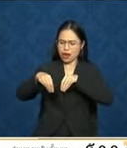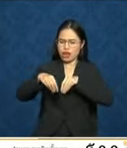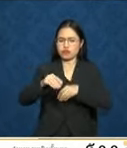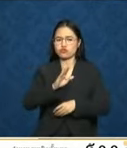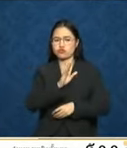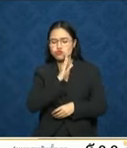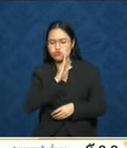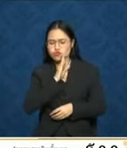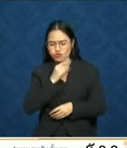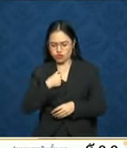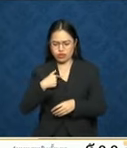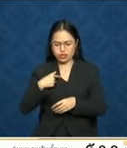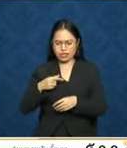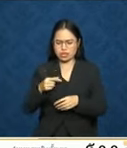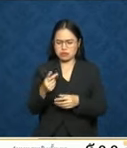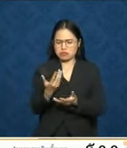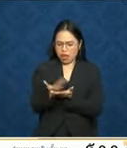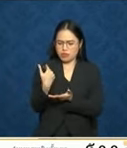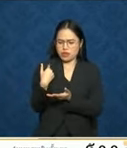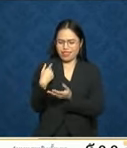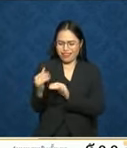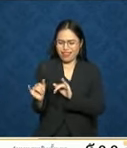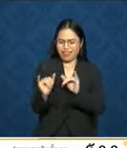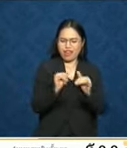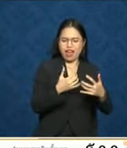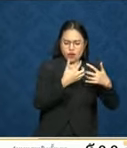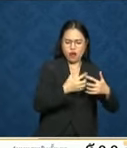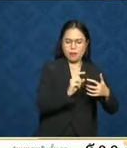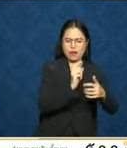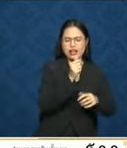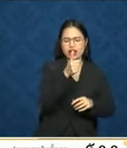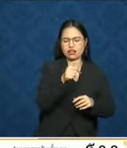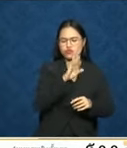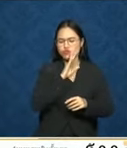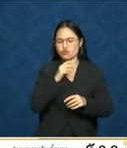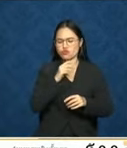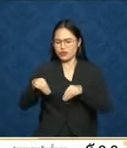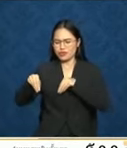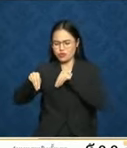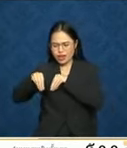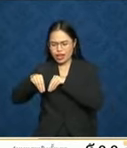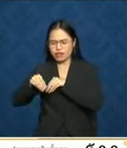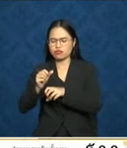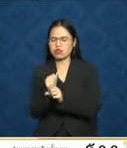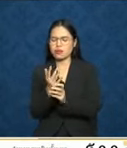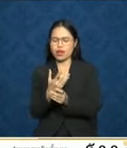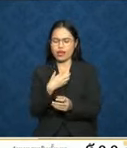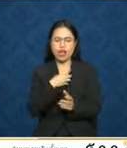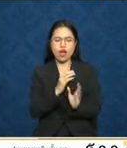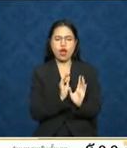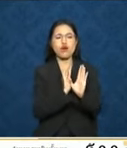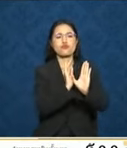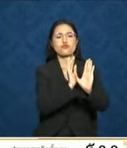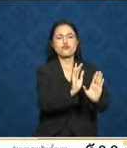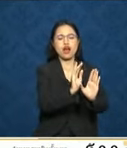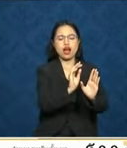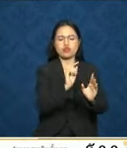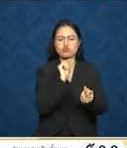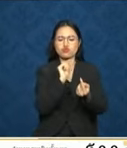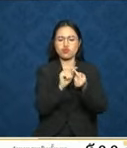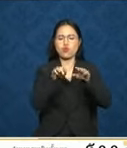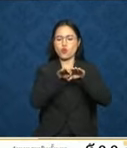ภาพก็สามารถย้ายได้คนที่ไม่มีศักยภาพนะครับก็ไม่ได้รับการต่อใบอนุญาตก็อยากจะฝากนะครับกรมสรรพสามิตให้กำหนดหลักเกณฑ์น